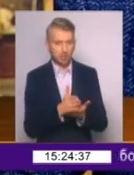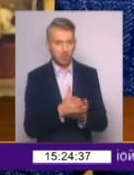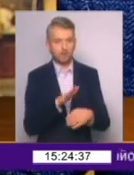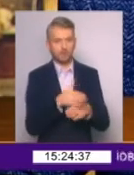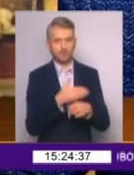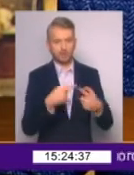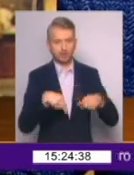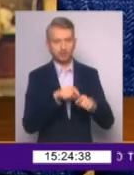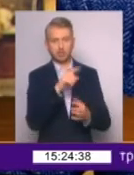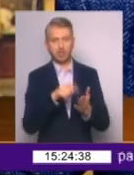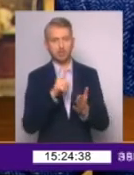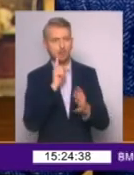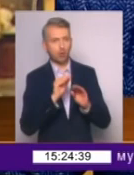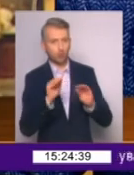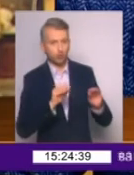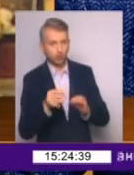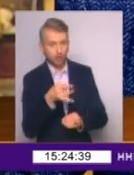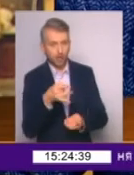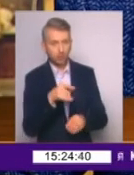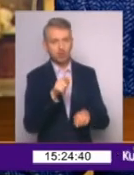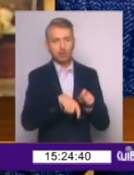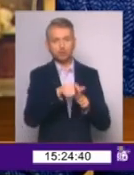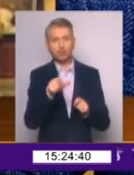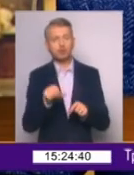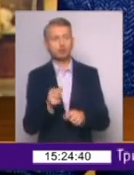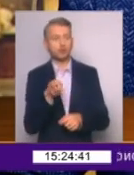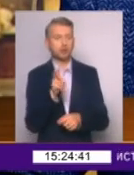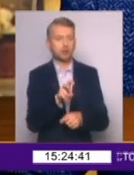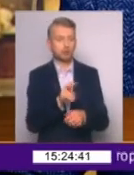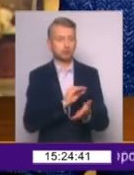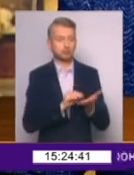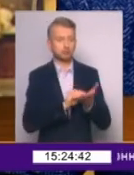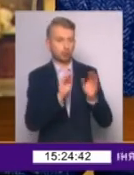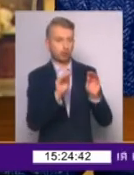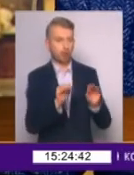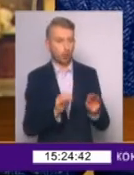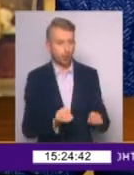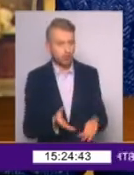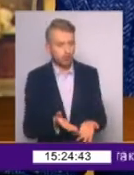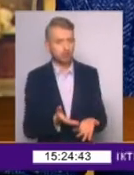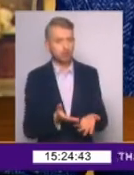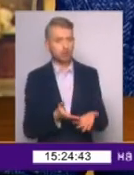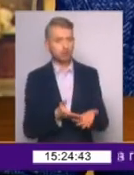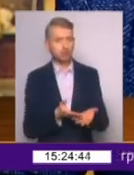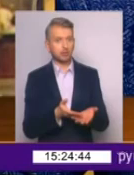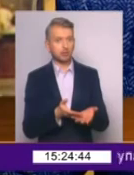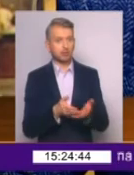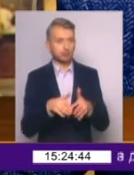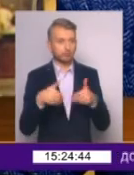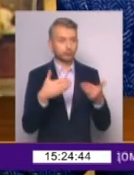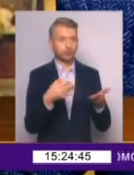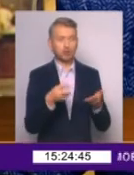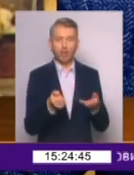питань благоустрою в районі, інспектори, які можуть прийти і скласти адмінпротокол, винести його на